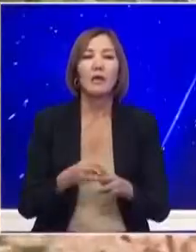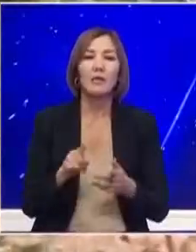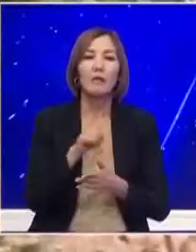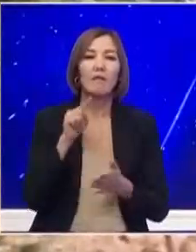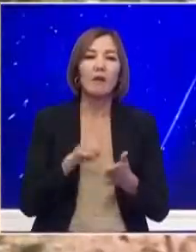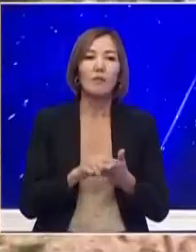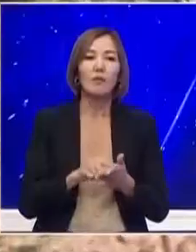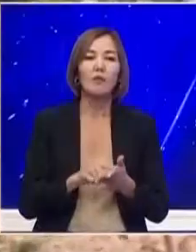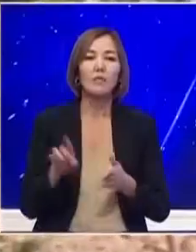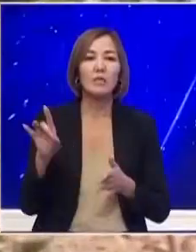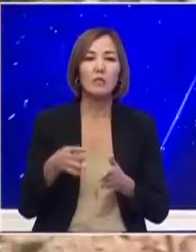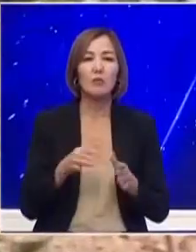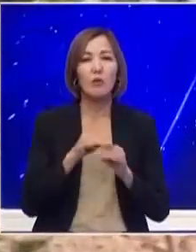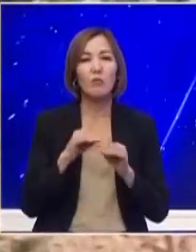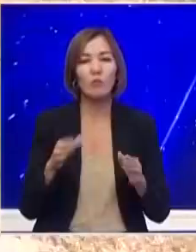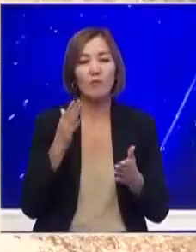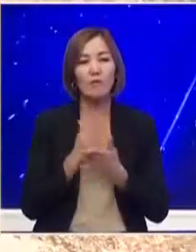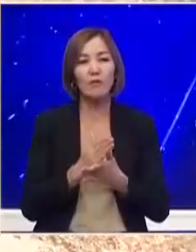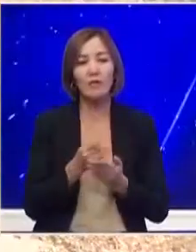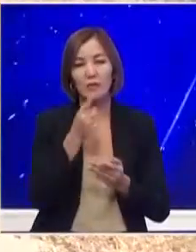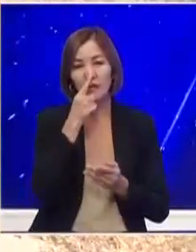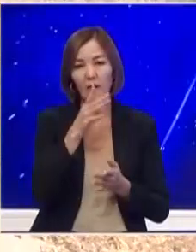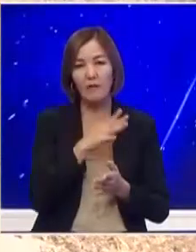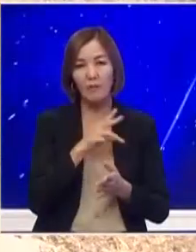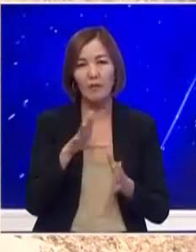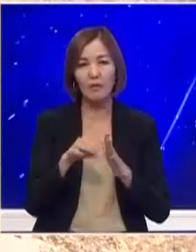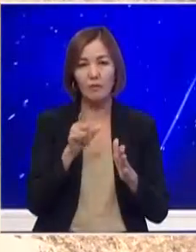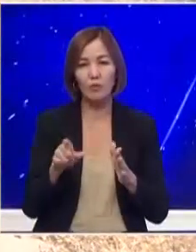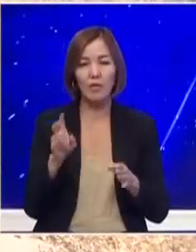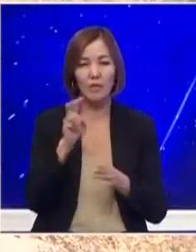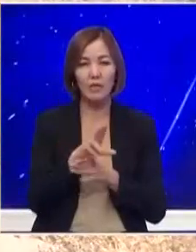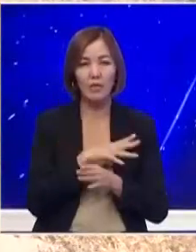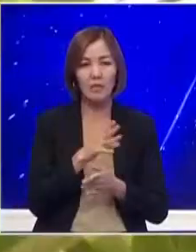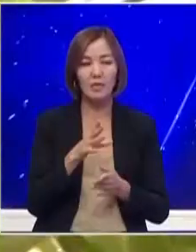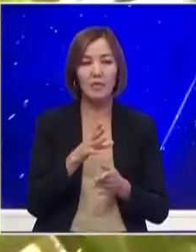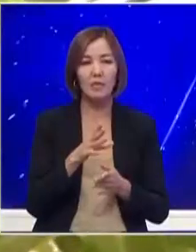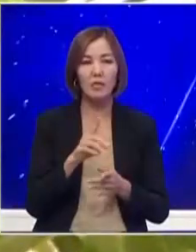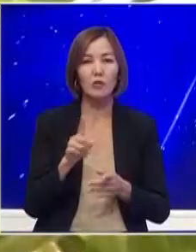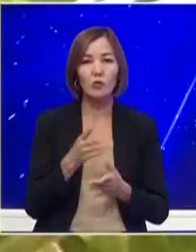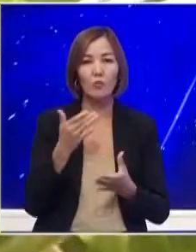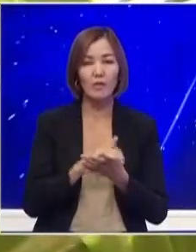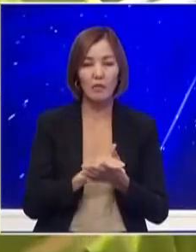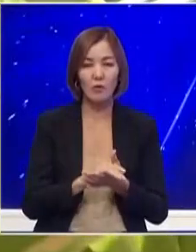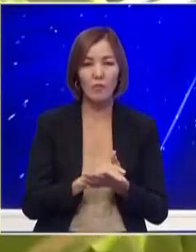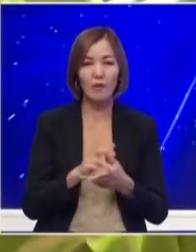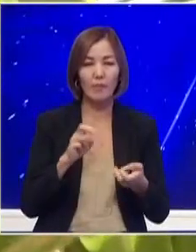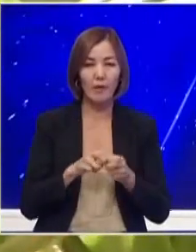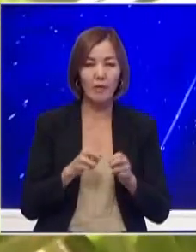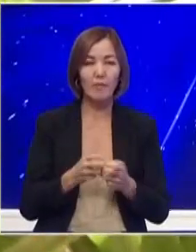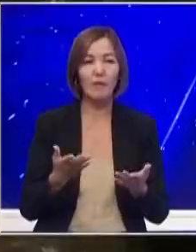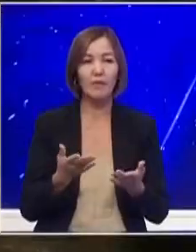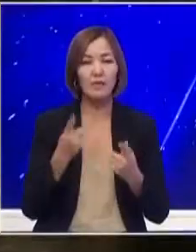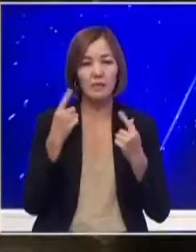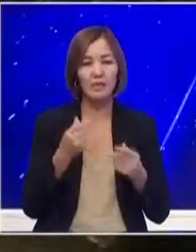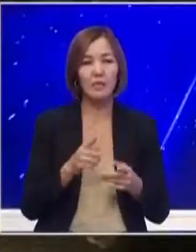рассматривается на республиканском уровне. Совсем недавно здесь побывали депутаты Сената. чтобы ознакомиться с возникшей проблемой.